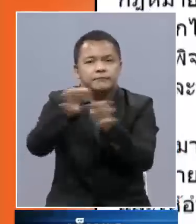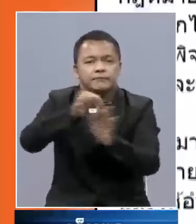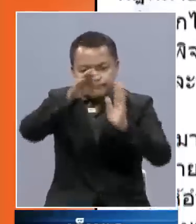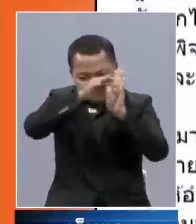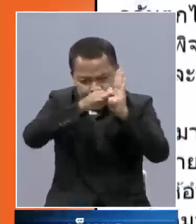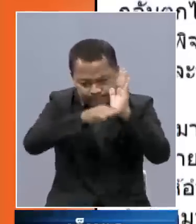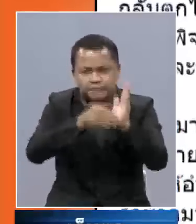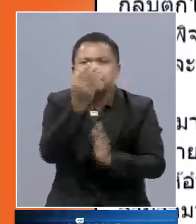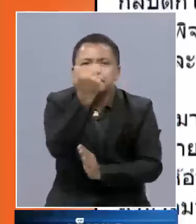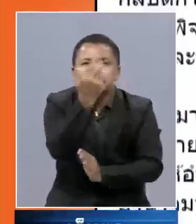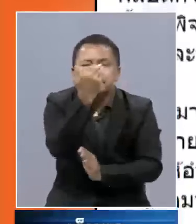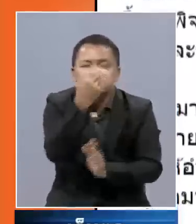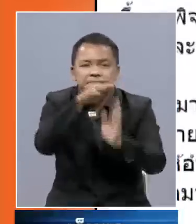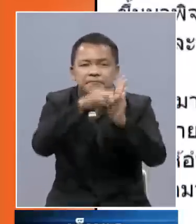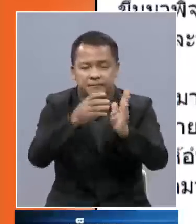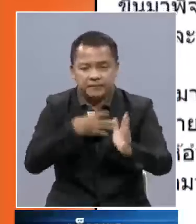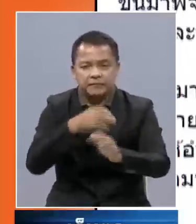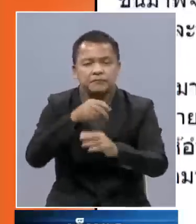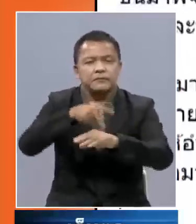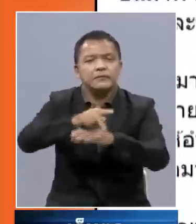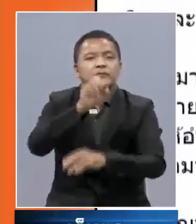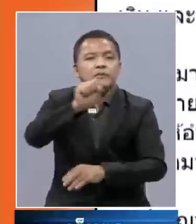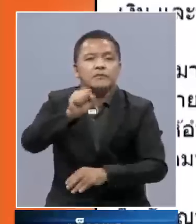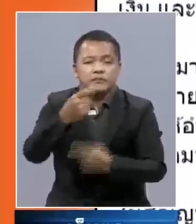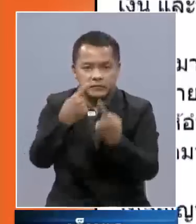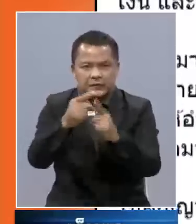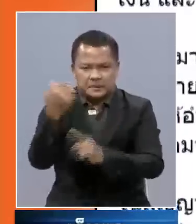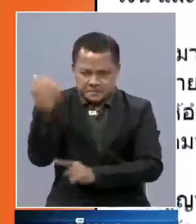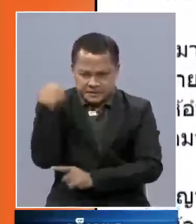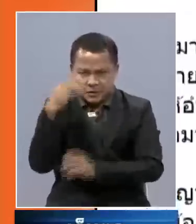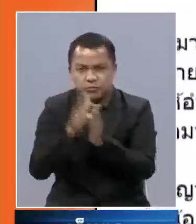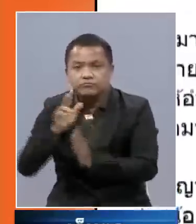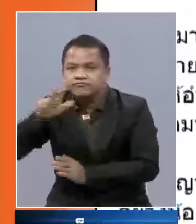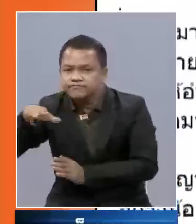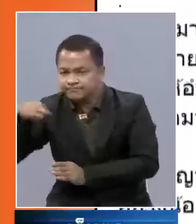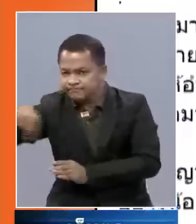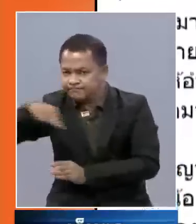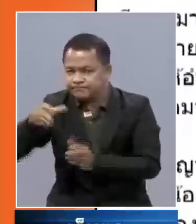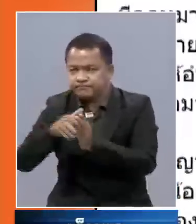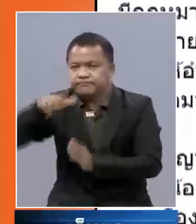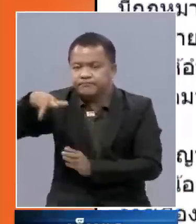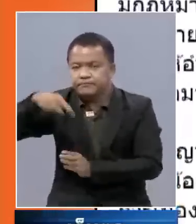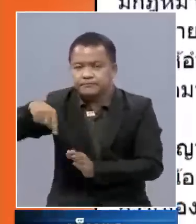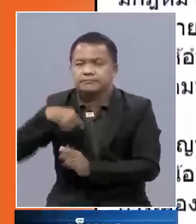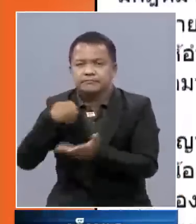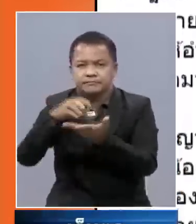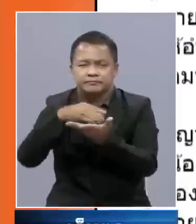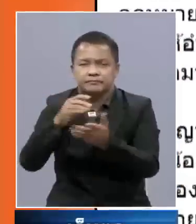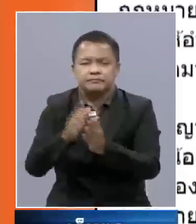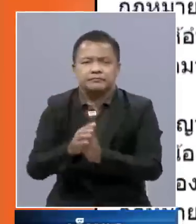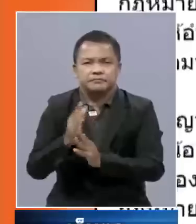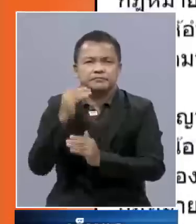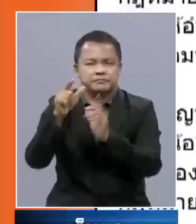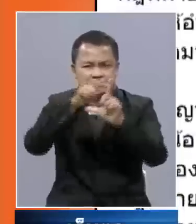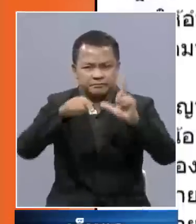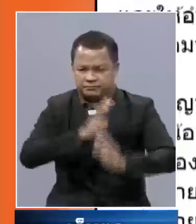เหตุผลให้ฟังว่าทำไมใช่ไหมครับว่าเขาควรจะได้ไปในส่วนของตำแหน่งนี้แต่ว่ามันก็มีคนของเพื่อไทยเหมือนกันนะครับที่ออกมาระบุว่าโอ้ก้าว